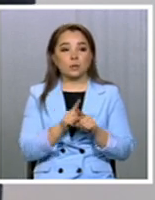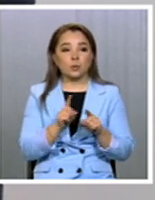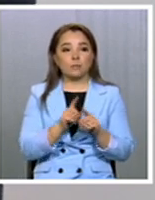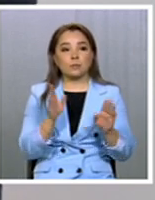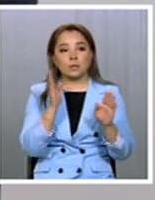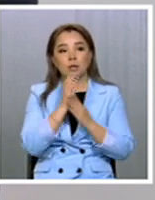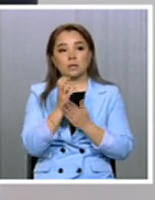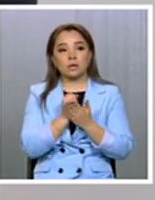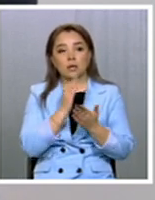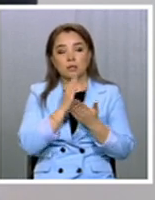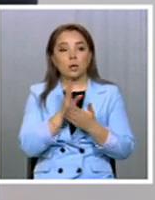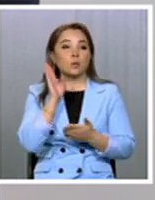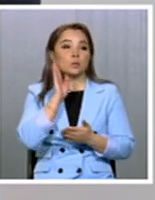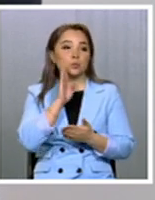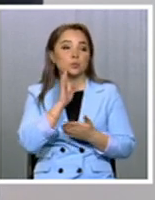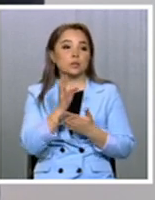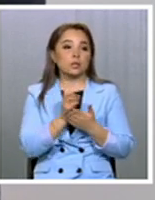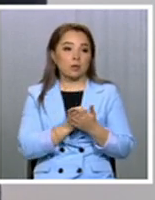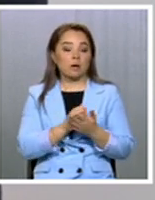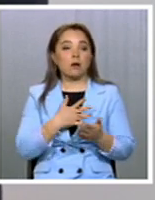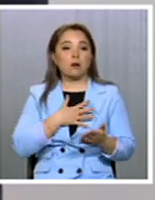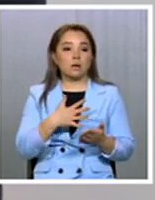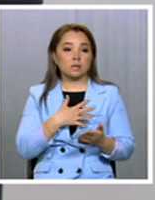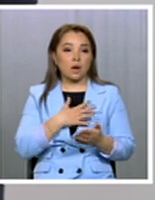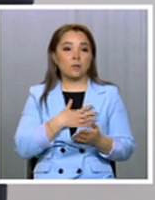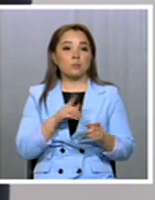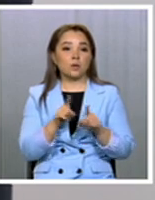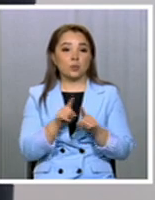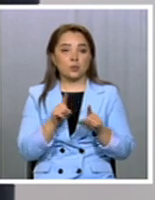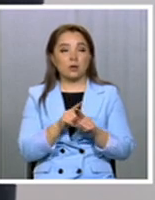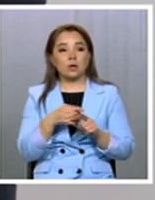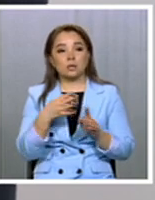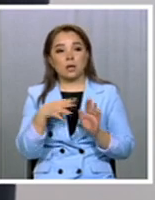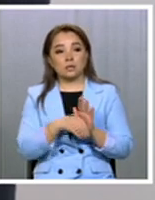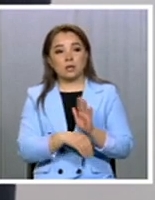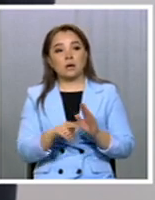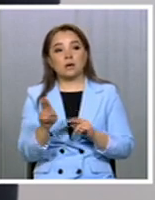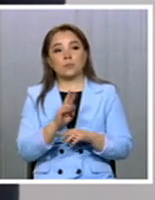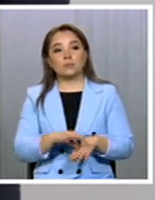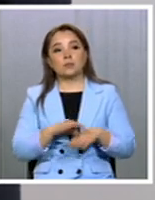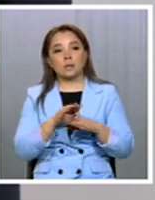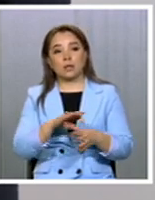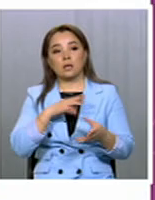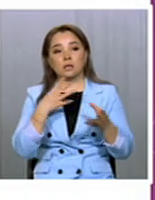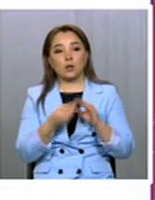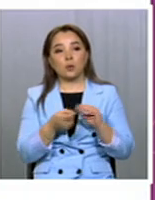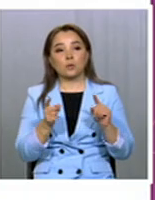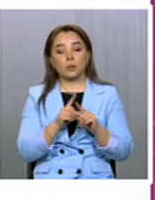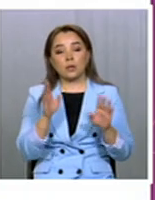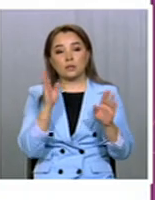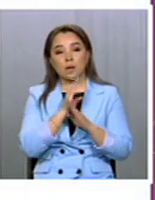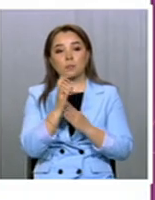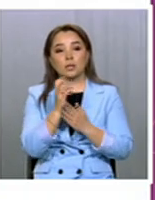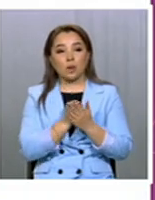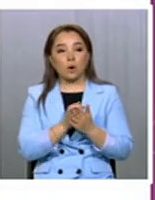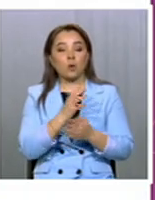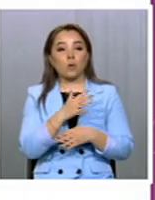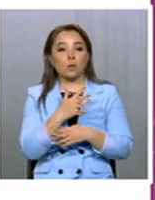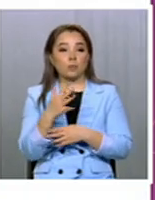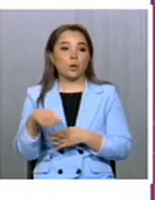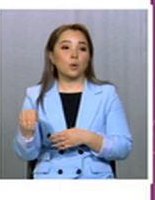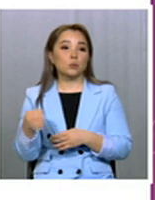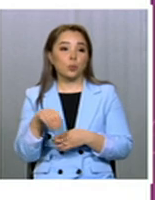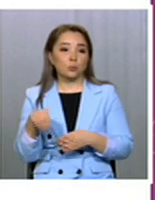ресурстарына су ресурстары, атмосфералық ауа жатады. Қалпына келетін табиғат ресурстарына орман,